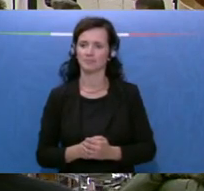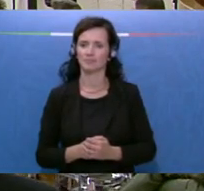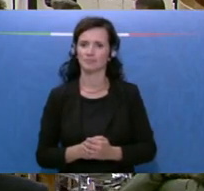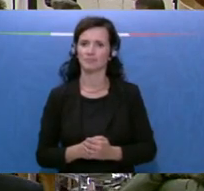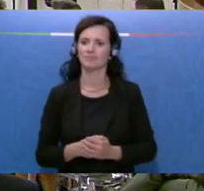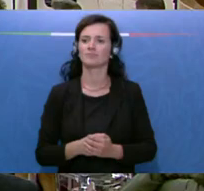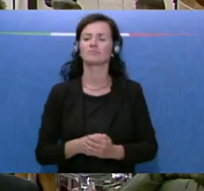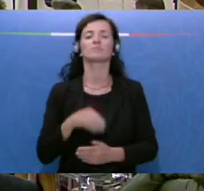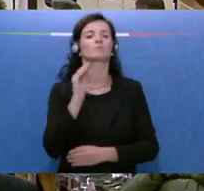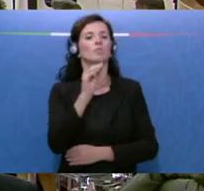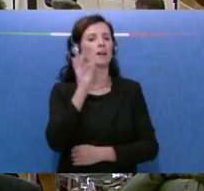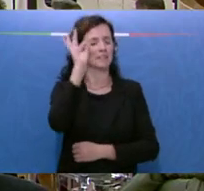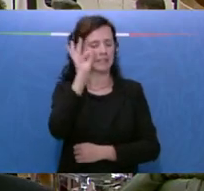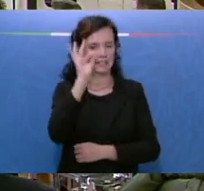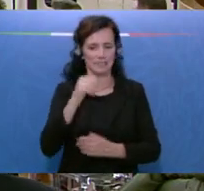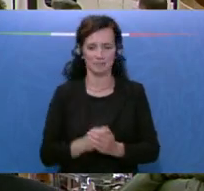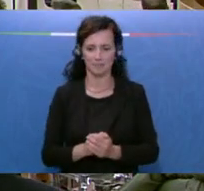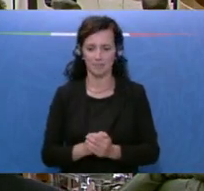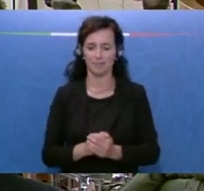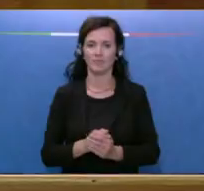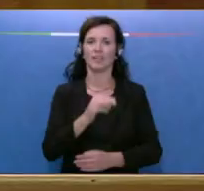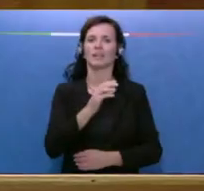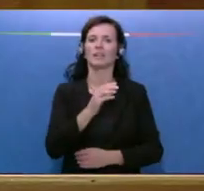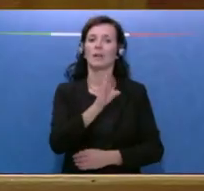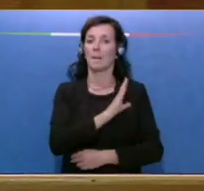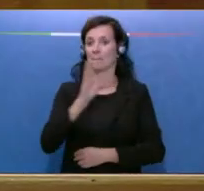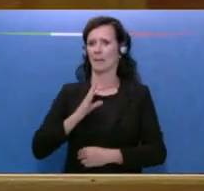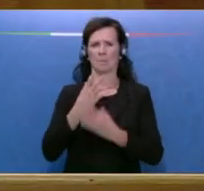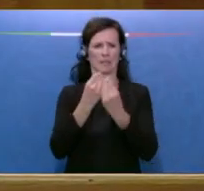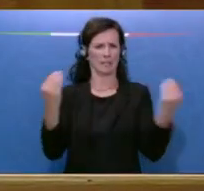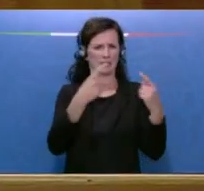sato hawkins the taliban am not me